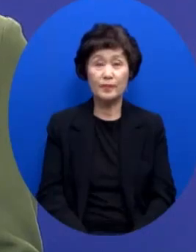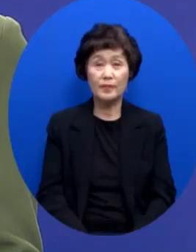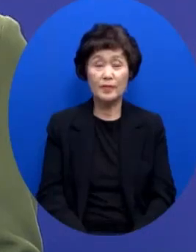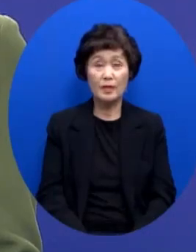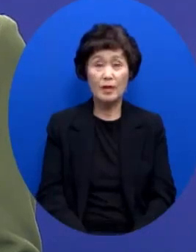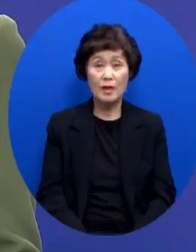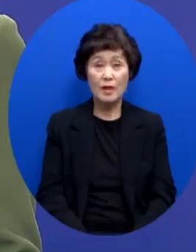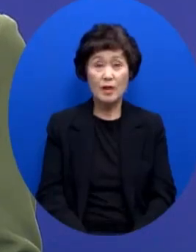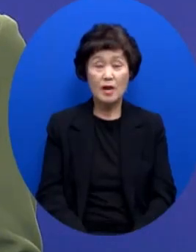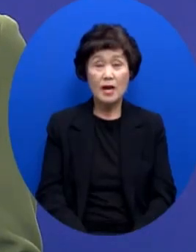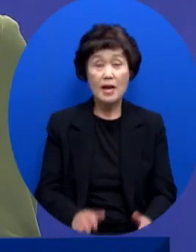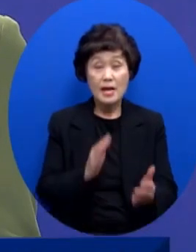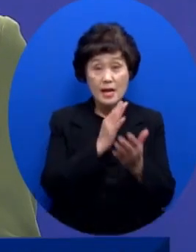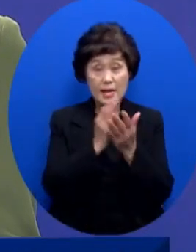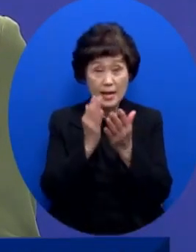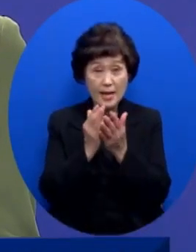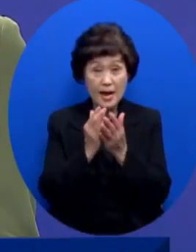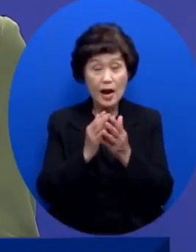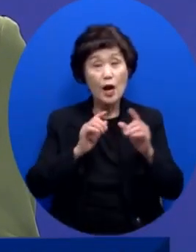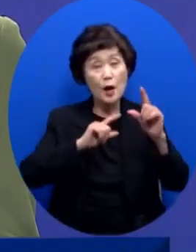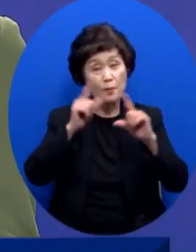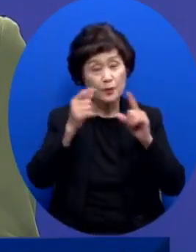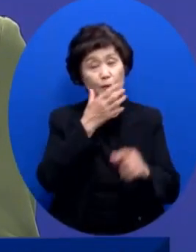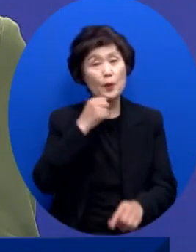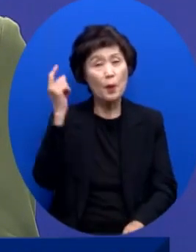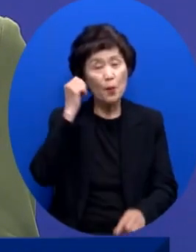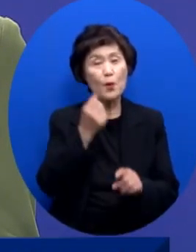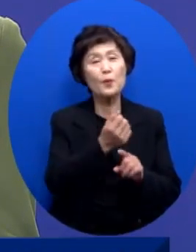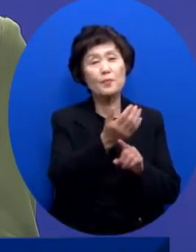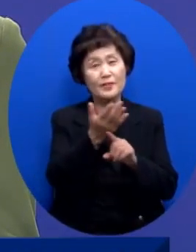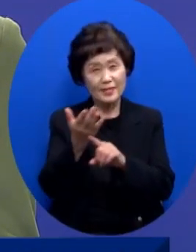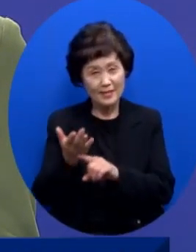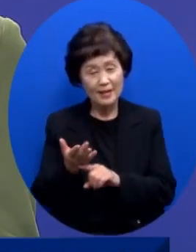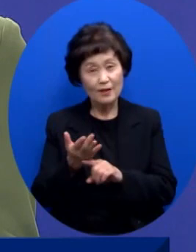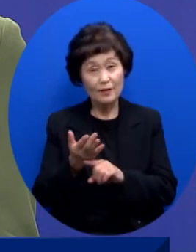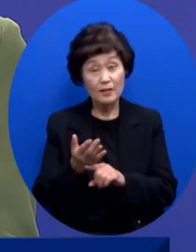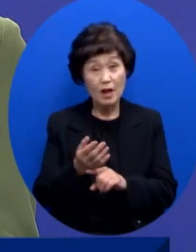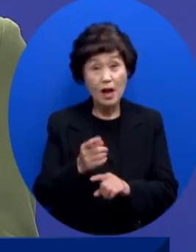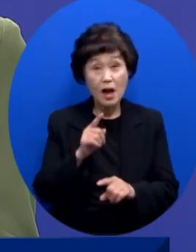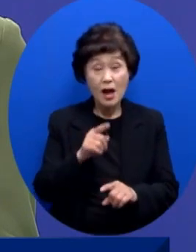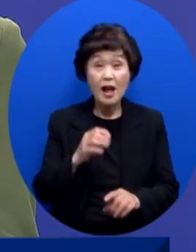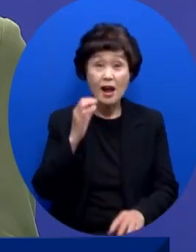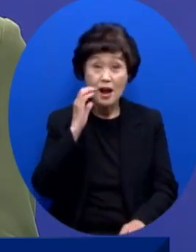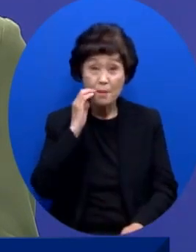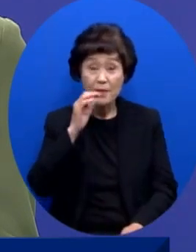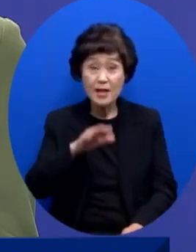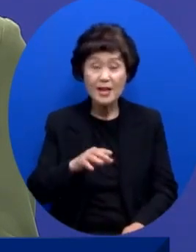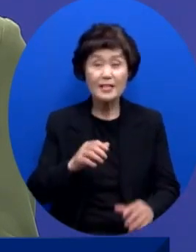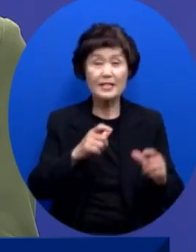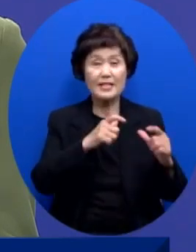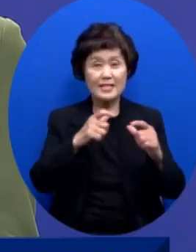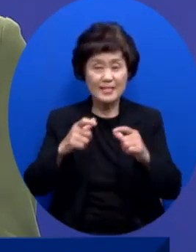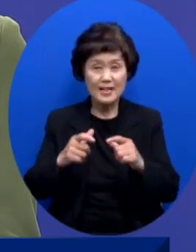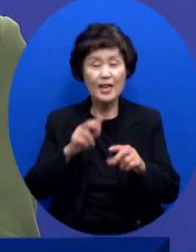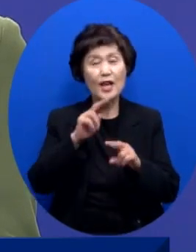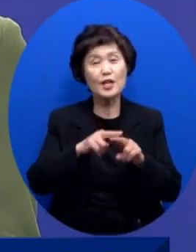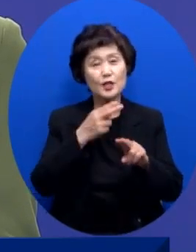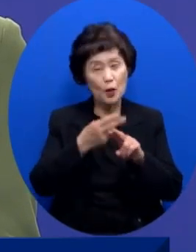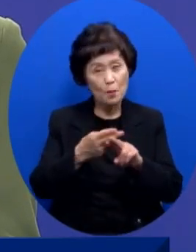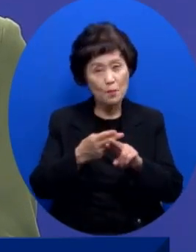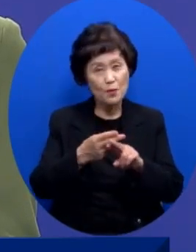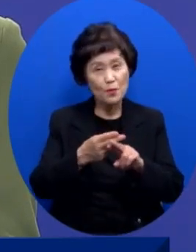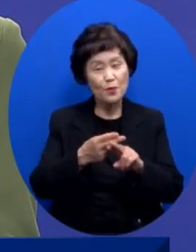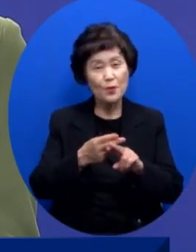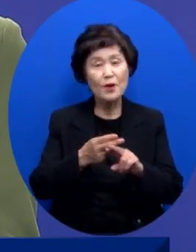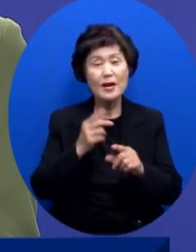복음은 다양한 형태로 이웃에게 전할 수 있어야 합니다. 이런 가운데 한 카페가 지역사회의 선물이 되고 있다고 하는데요.